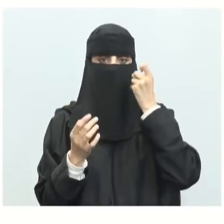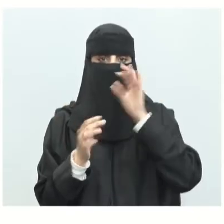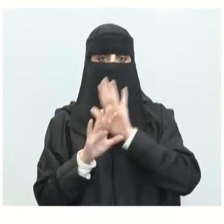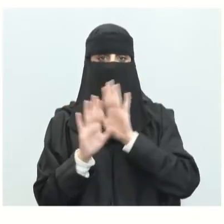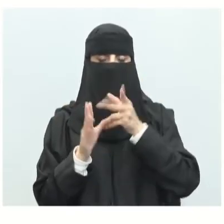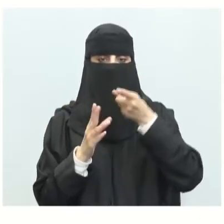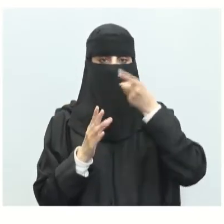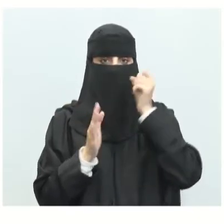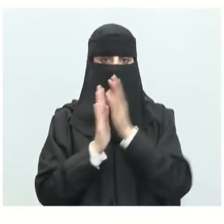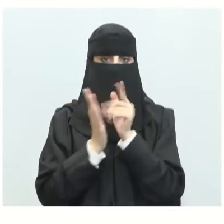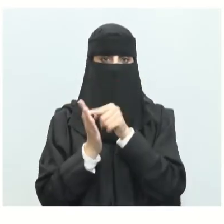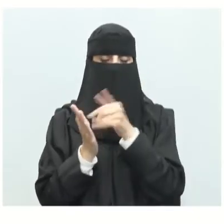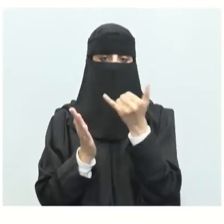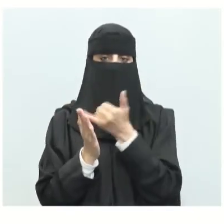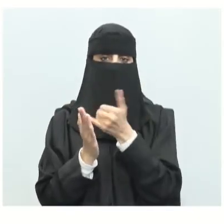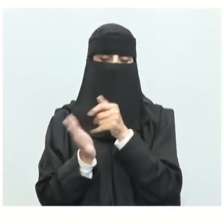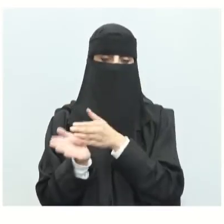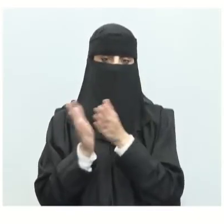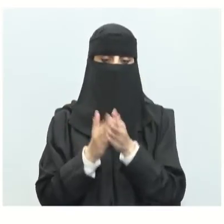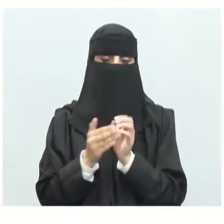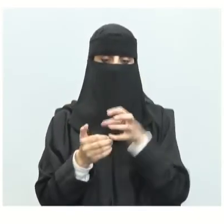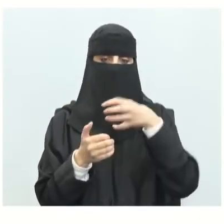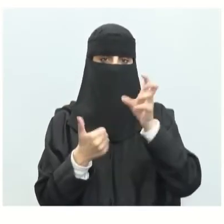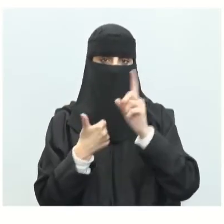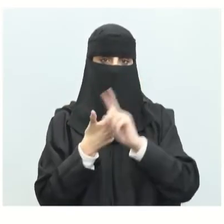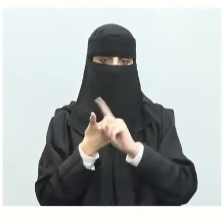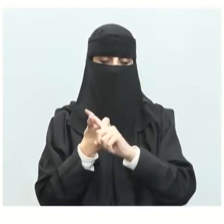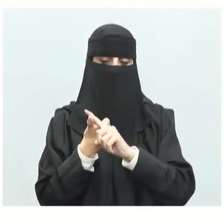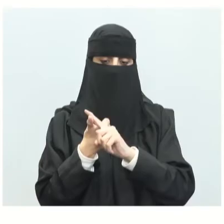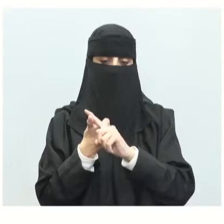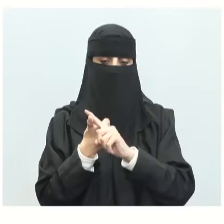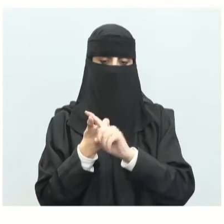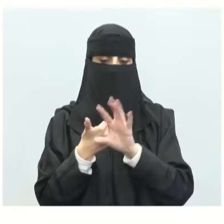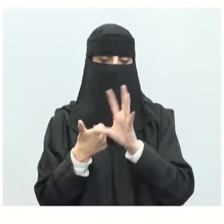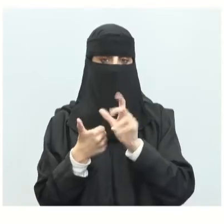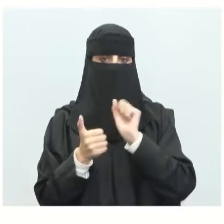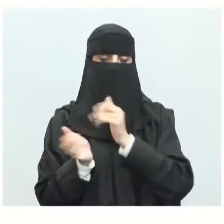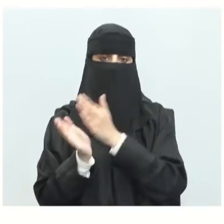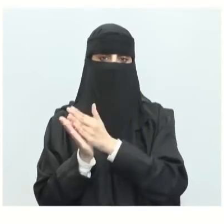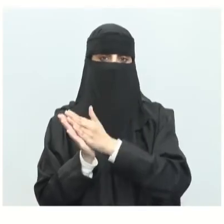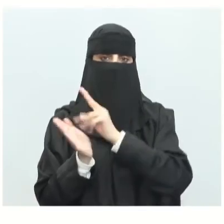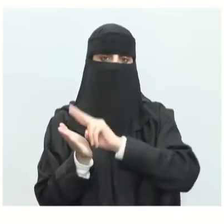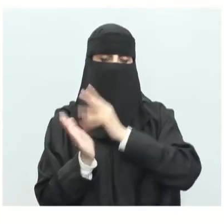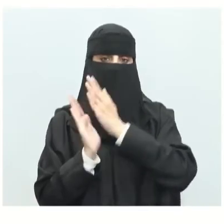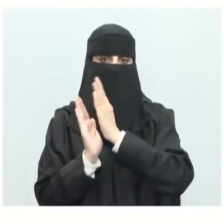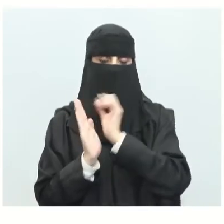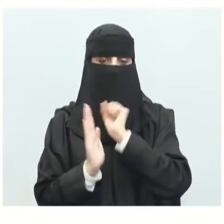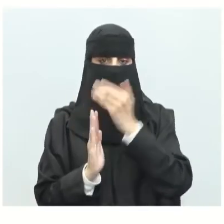اما الفقره السادسه فهي عن مراحل تطور الكتاب